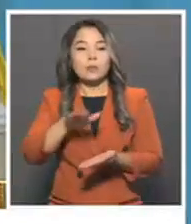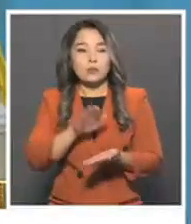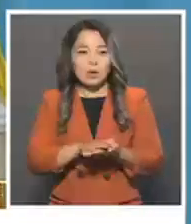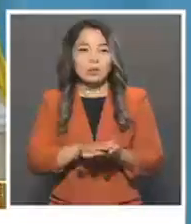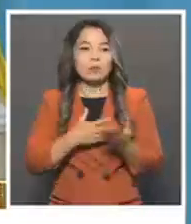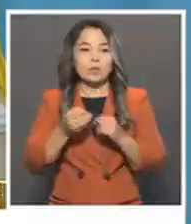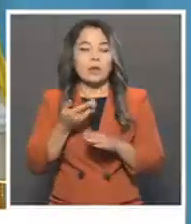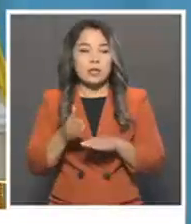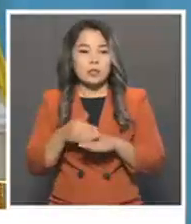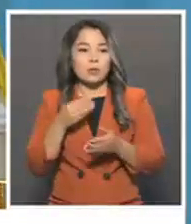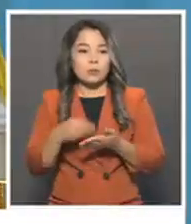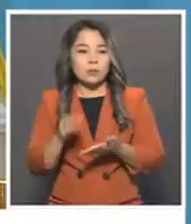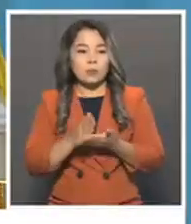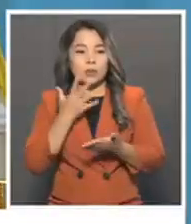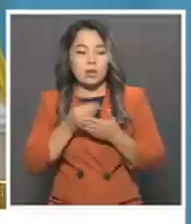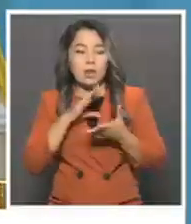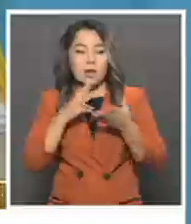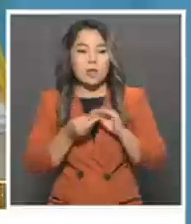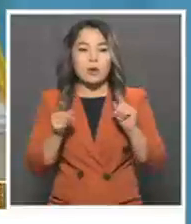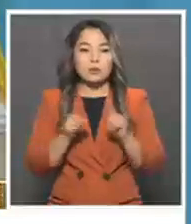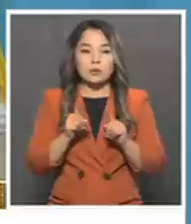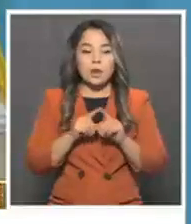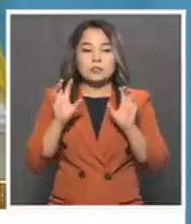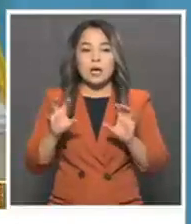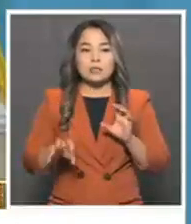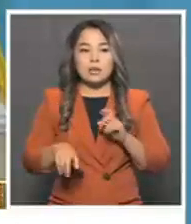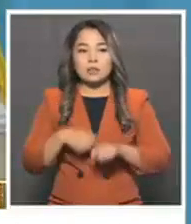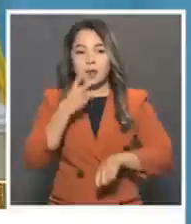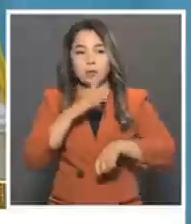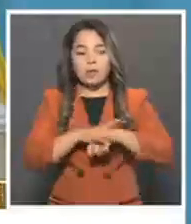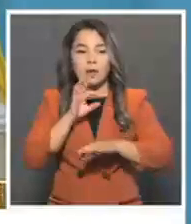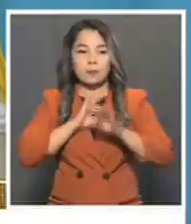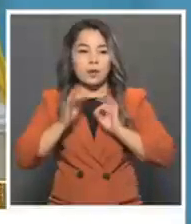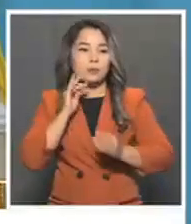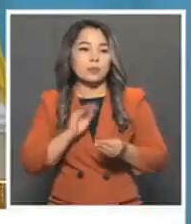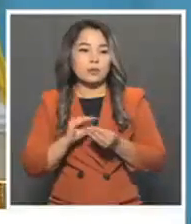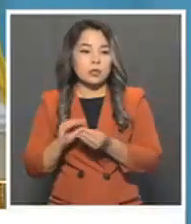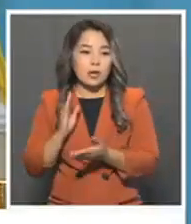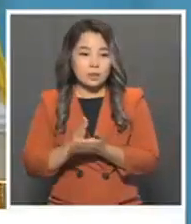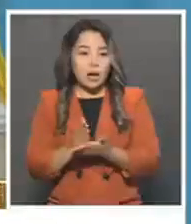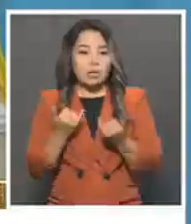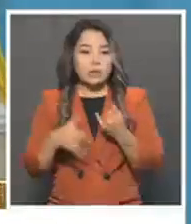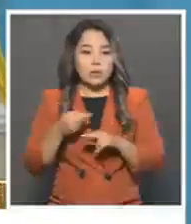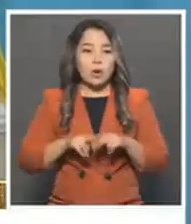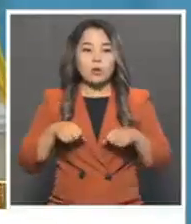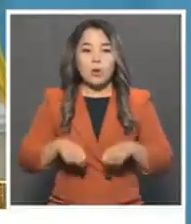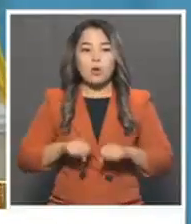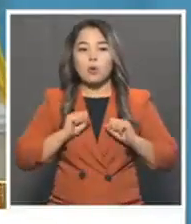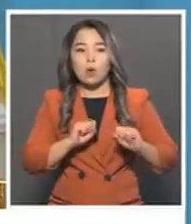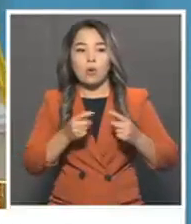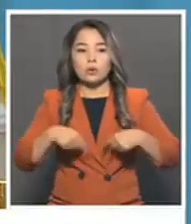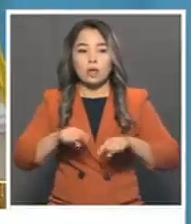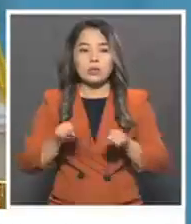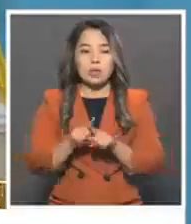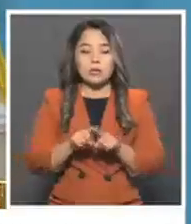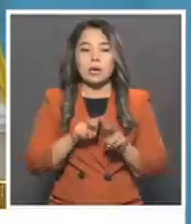өз нәтижесін беріп жатыр. Заңсыз сауда жойылып, препараттардың бағасы тұрақталды. Сол үшін құқық қорғау органдары рейдтер мен өзге де